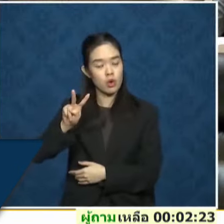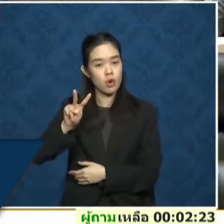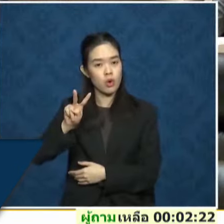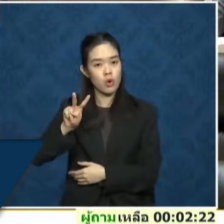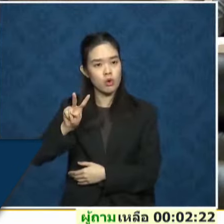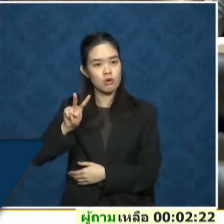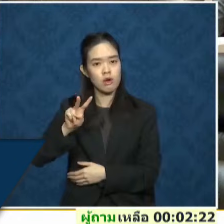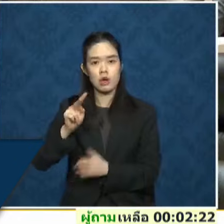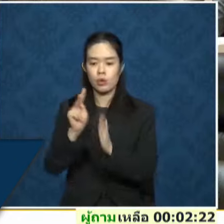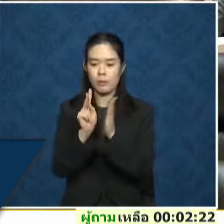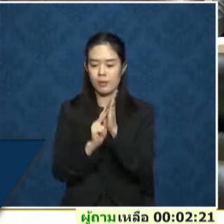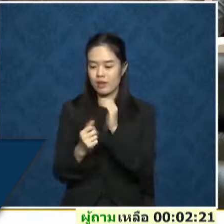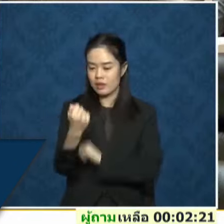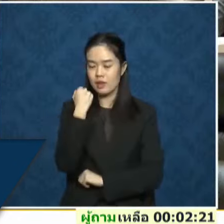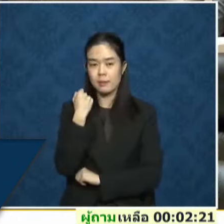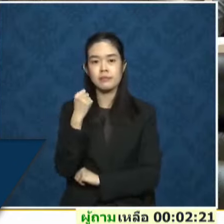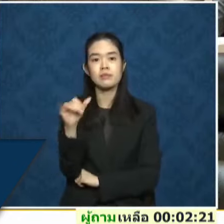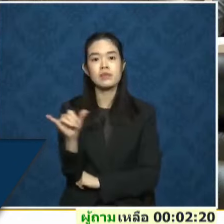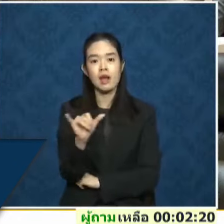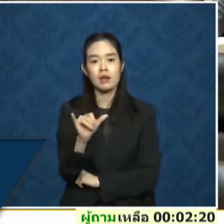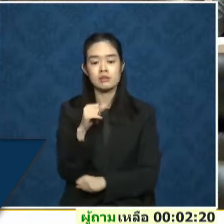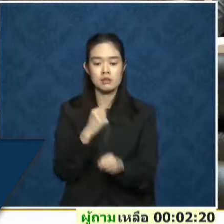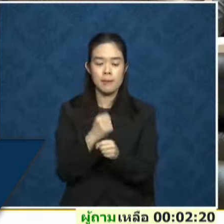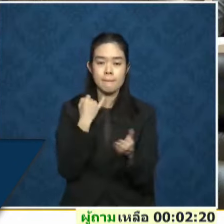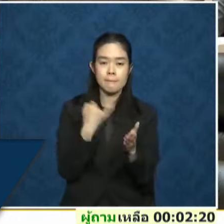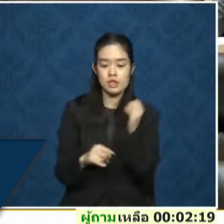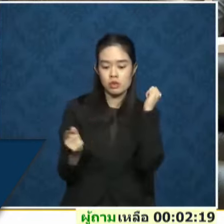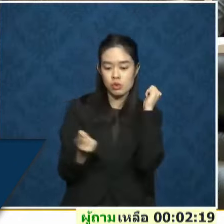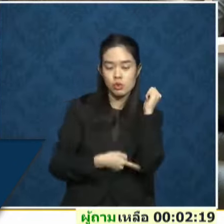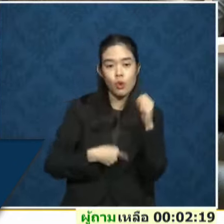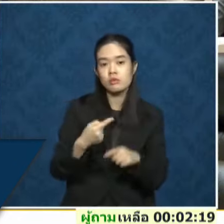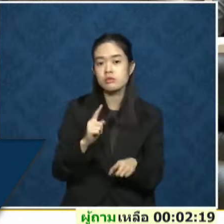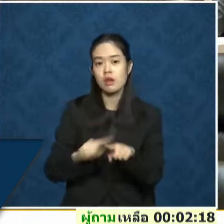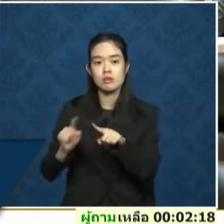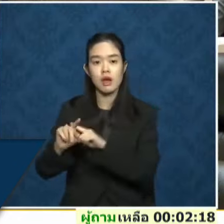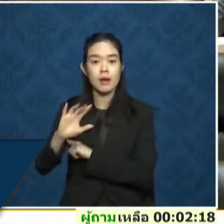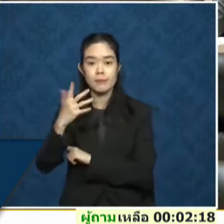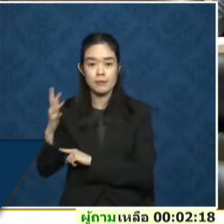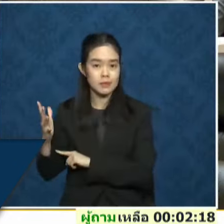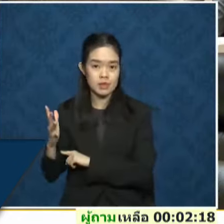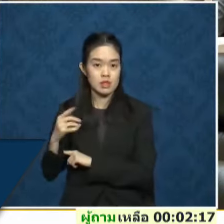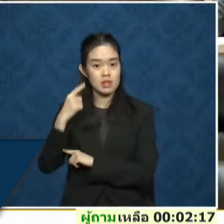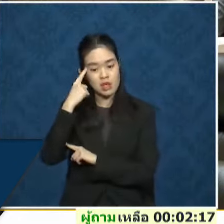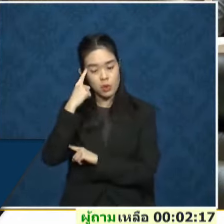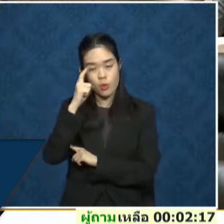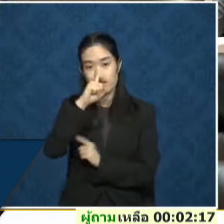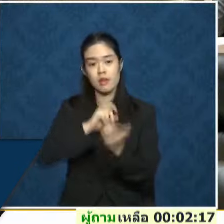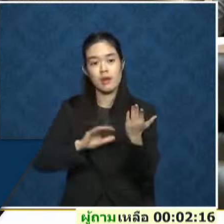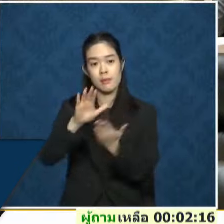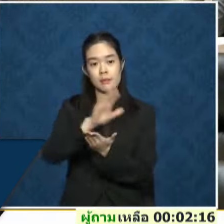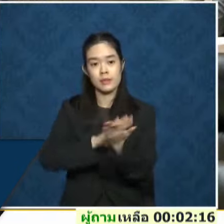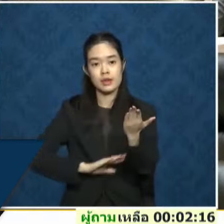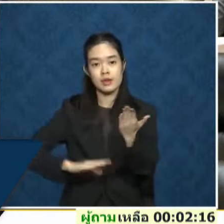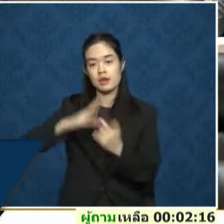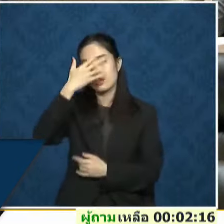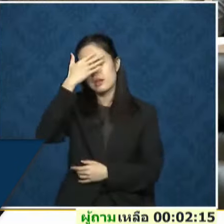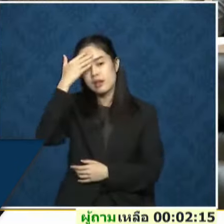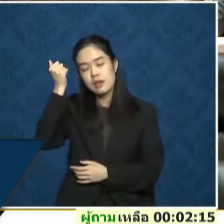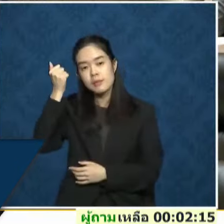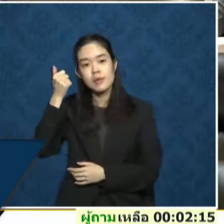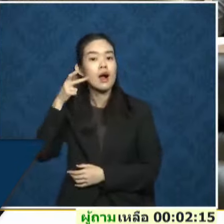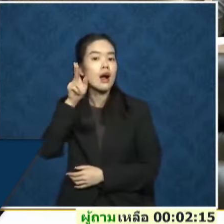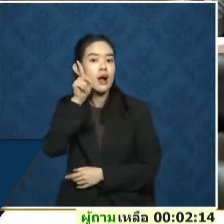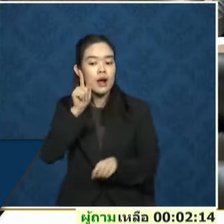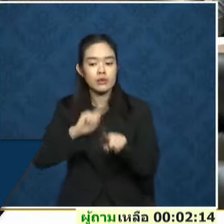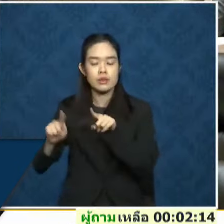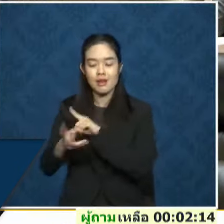ให้ข่าวมันเงียบเพราะคิดว่าคนไทยลืมง่ายนะฮะก็อยากจะฝากท่านประธานเกี่ยวกับเรื่องกรณีนะคะกรณี